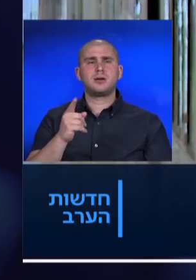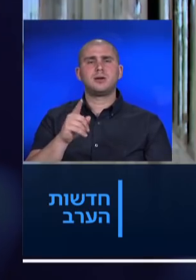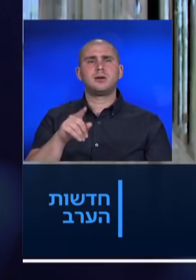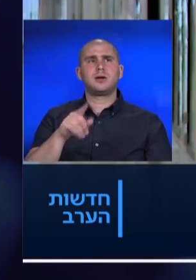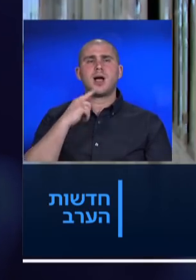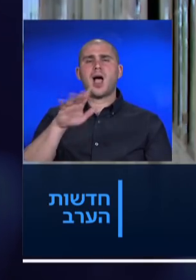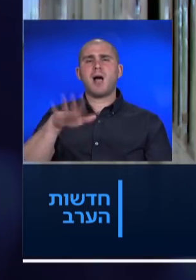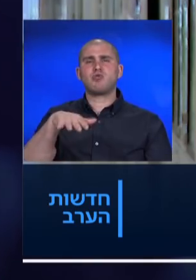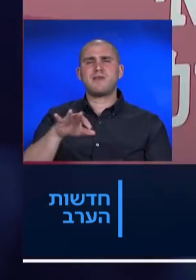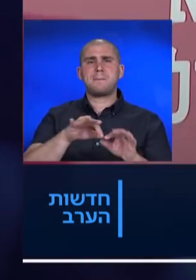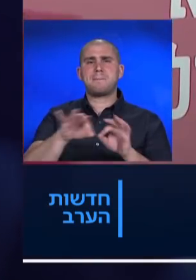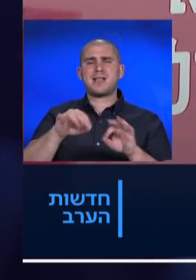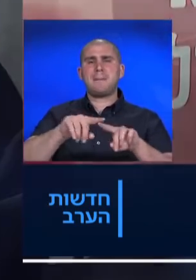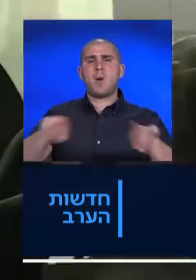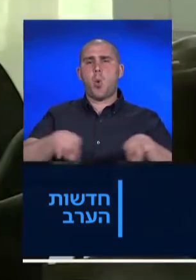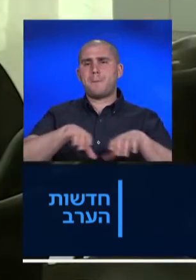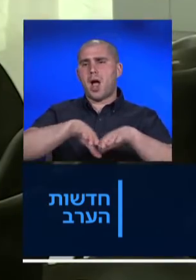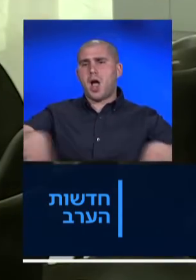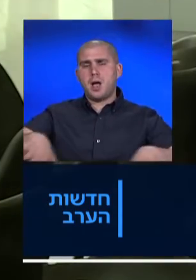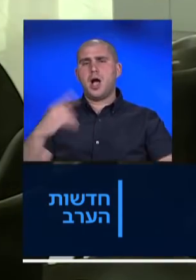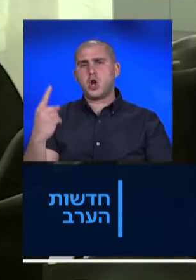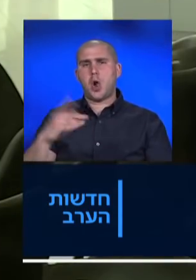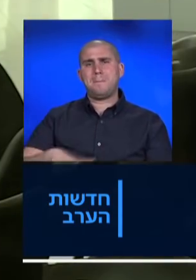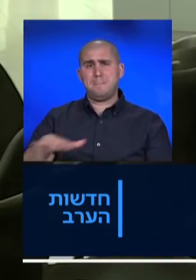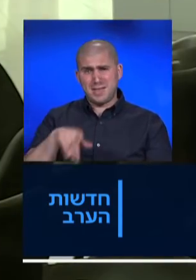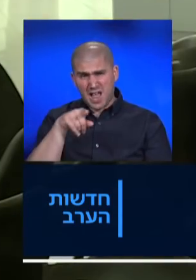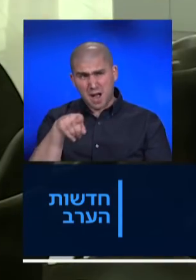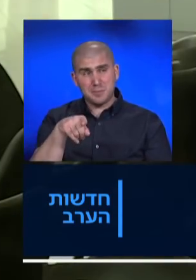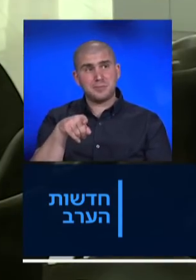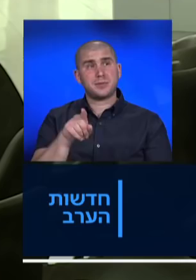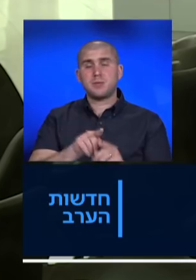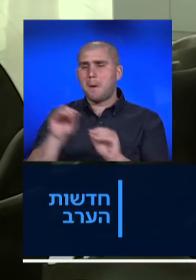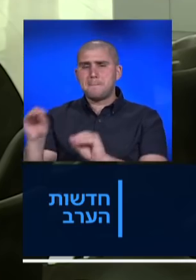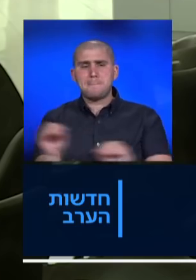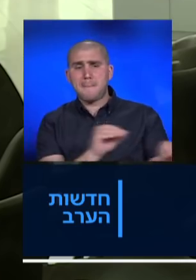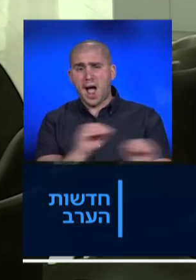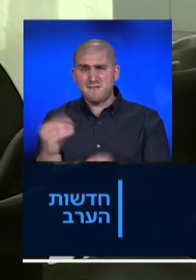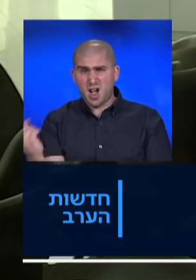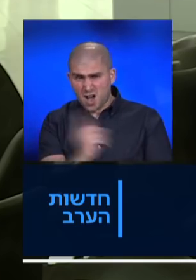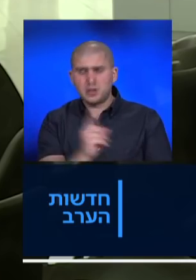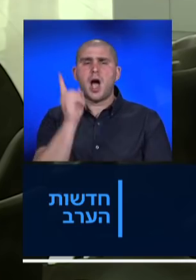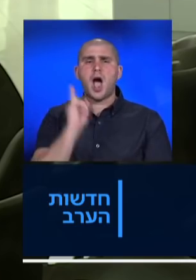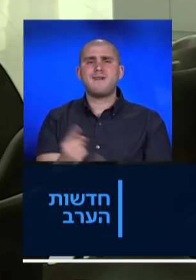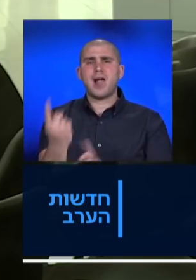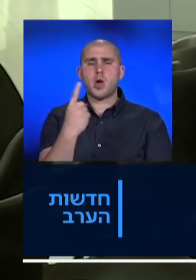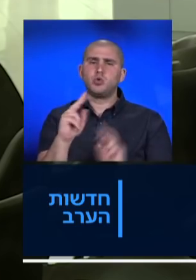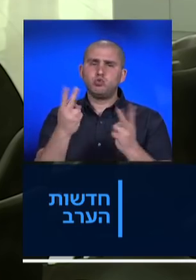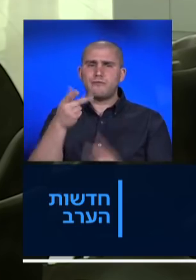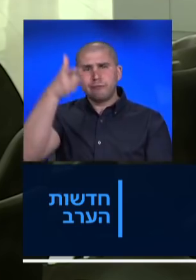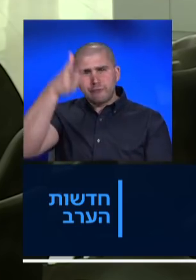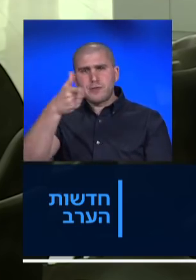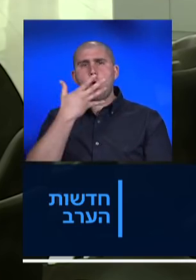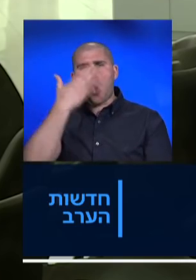ב-5,000 מטר רבוע בכל מתחם, שבעבר בין מתחם למתחם יאלצו הלקוחות לעבור בדיקת חום נוספת.